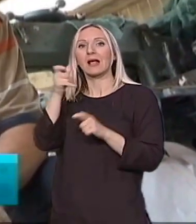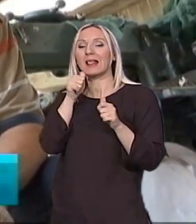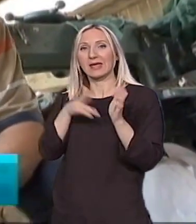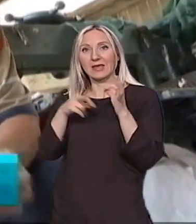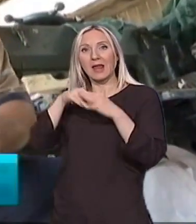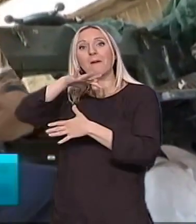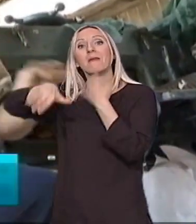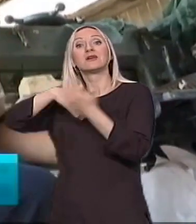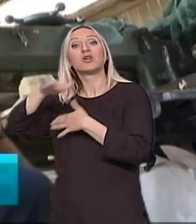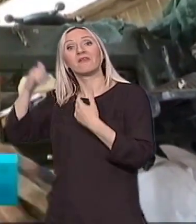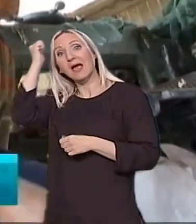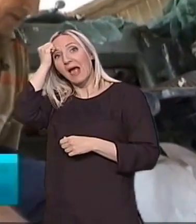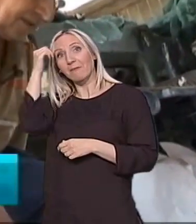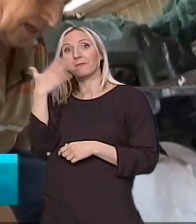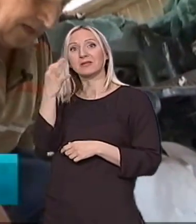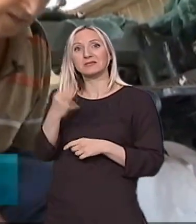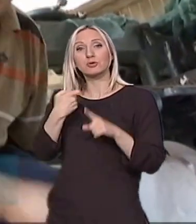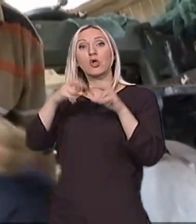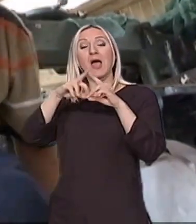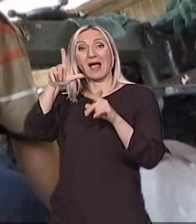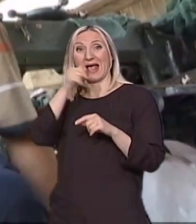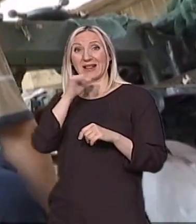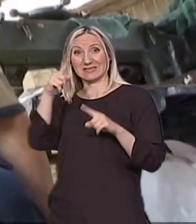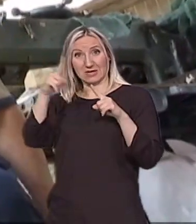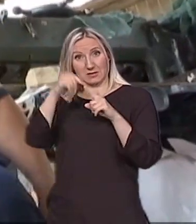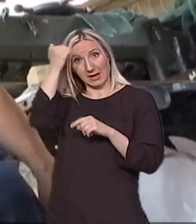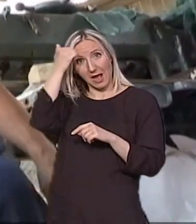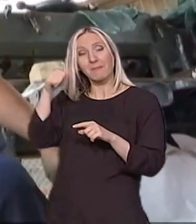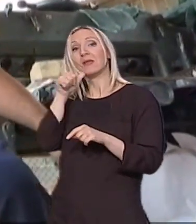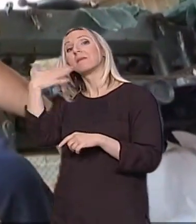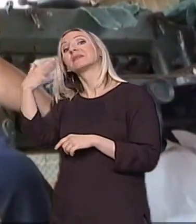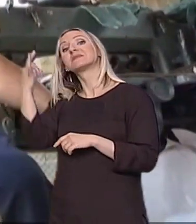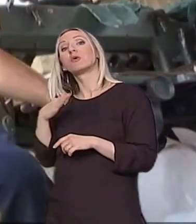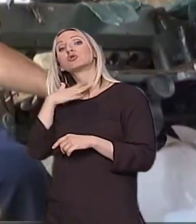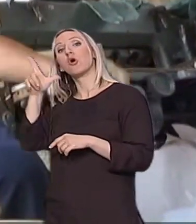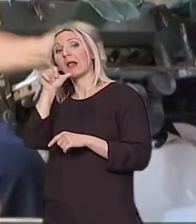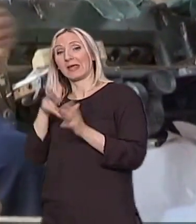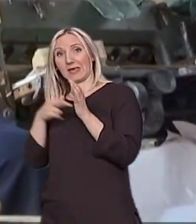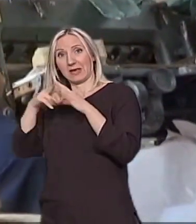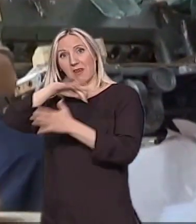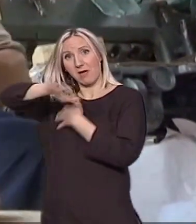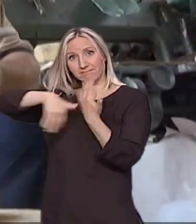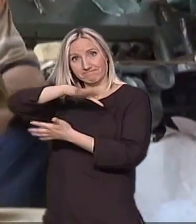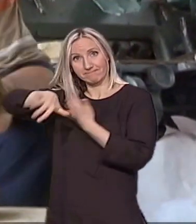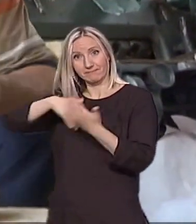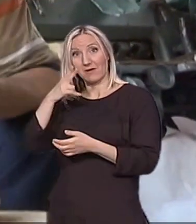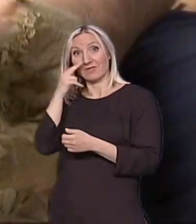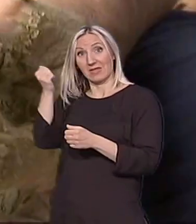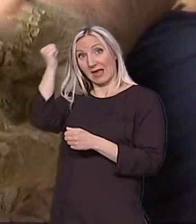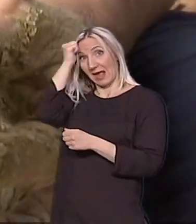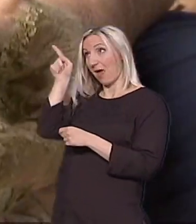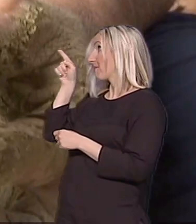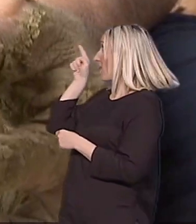sa kamenom. 50% kamena kalcita i 50% kamena, 50% gline. Vidite, ovaj